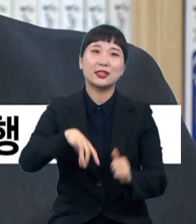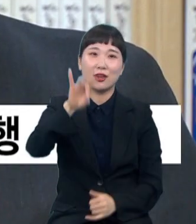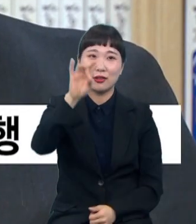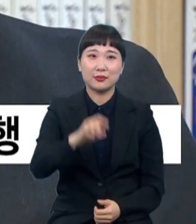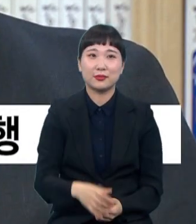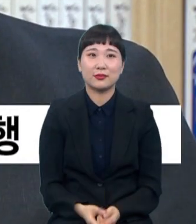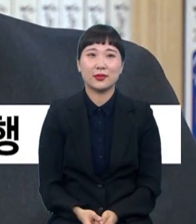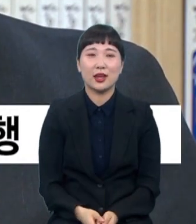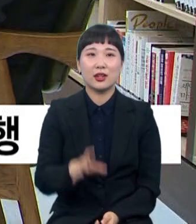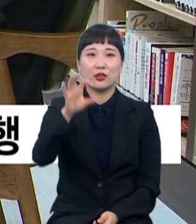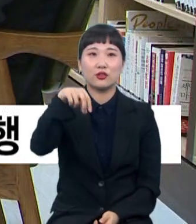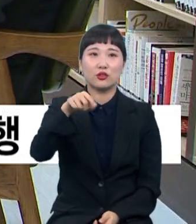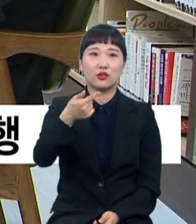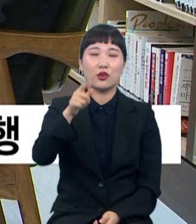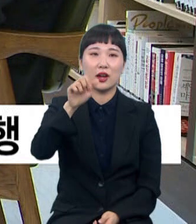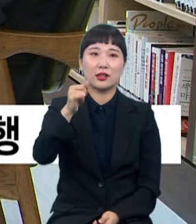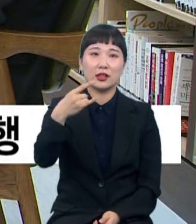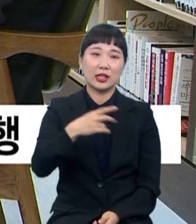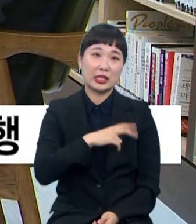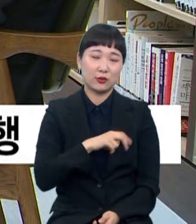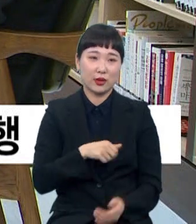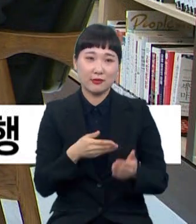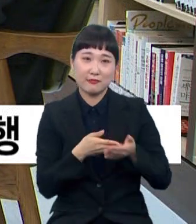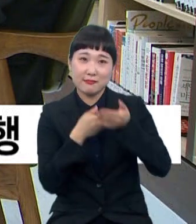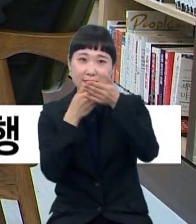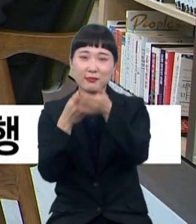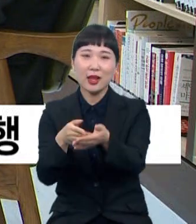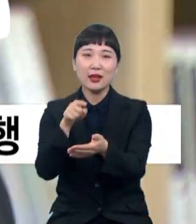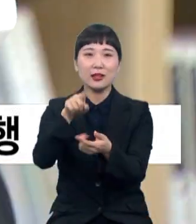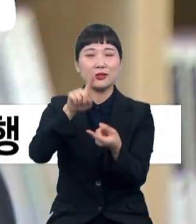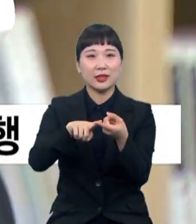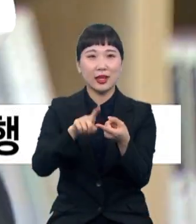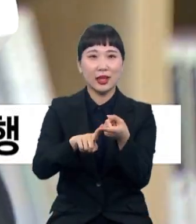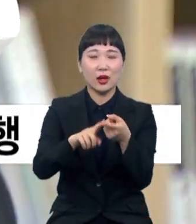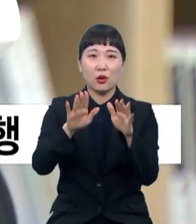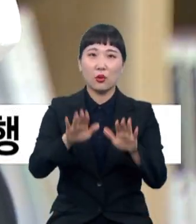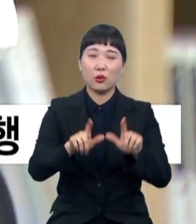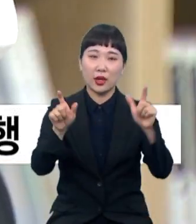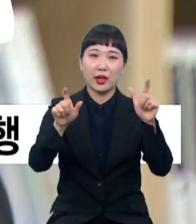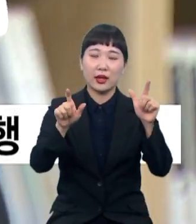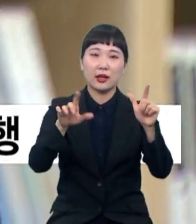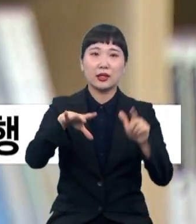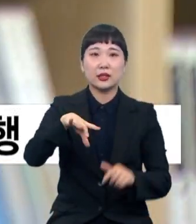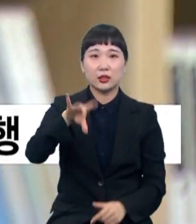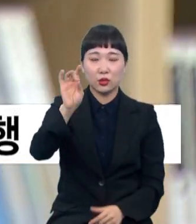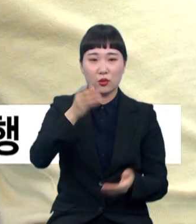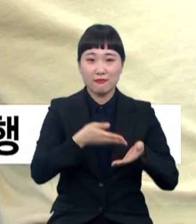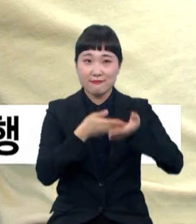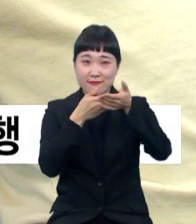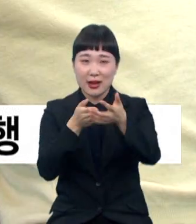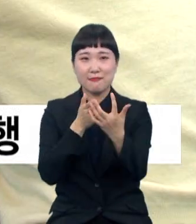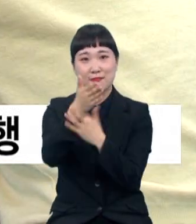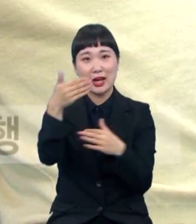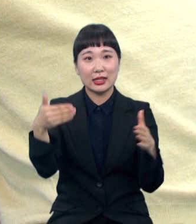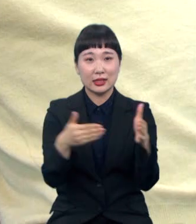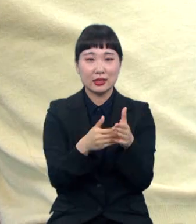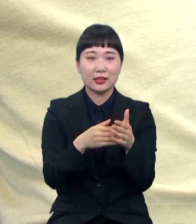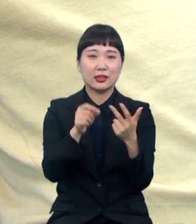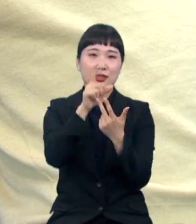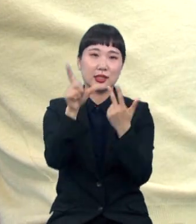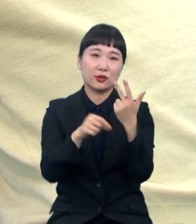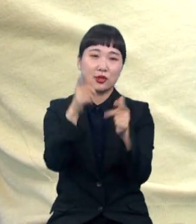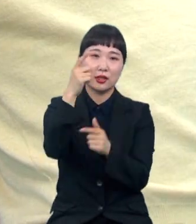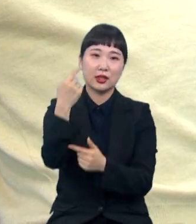남동구의회 유광희 의원이 발의한 신혼부부 대출 이자 지원 조례안은 올해 초 구의회를 통과해 다음 달 1일부터